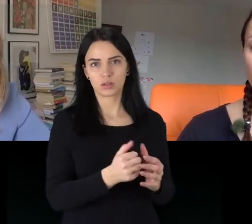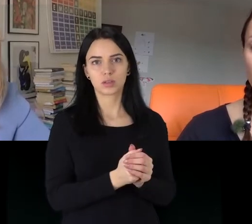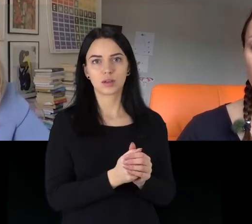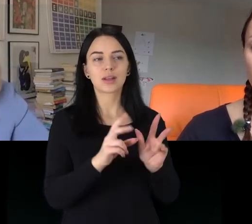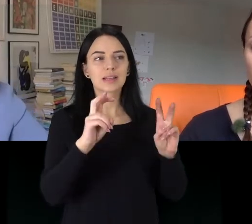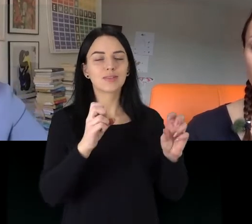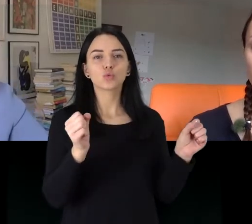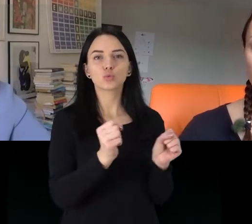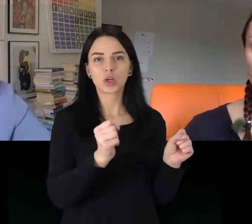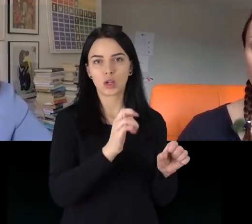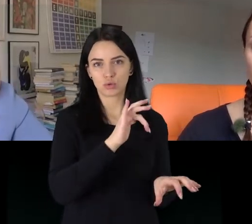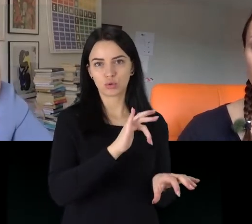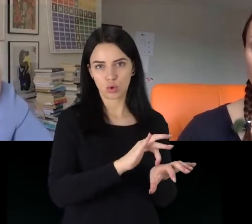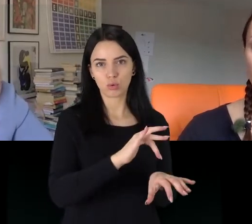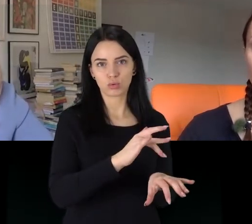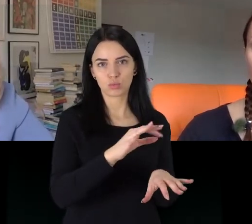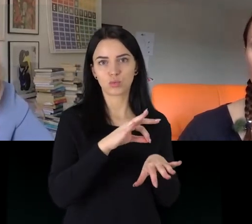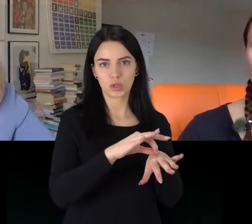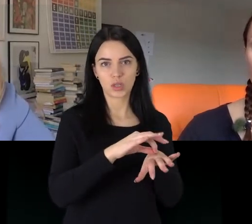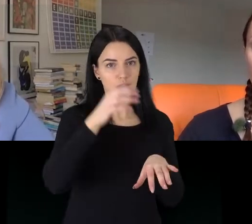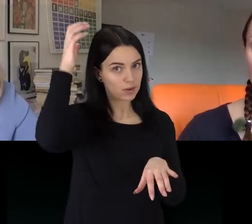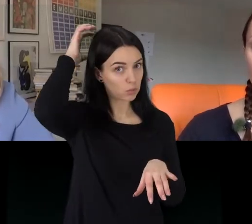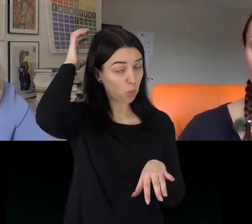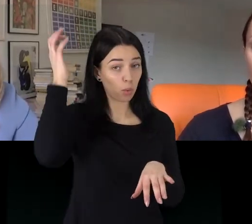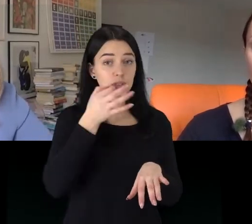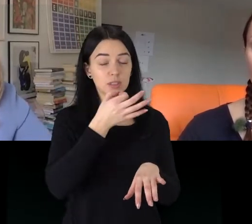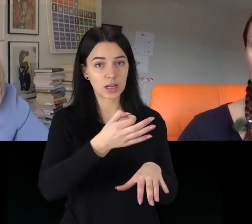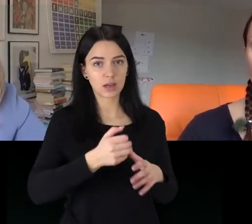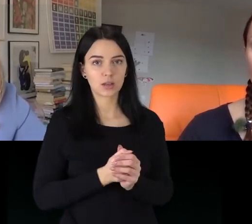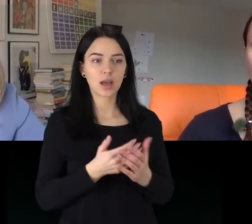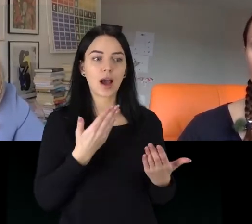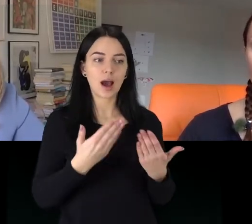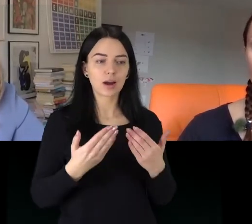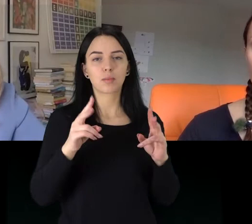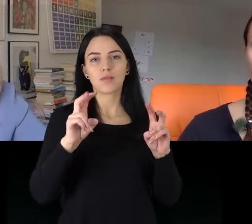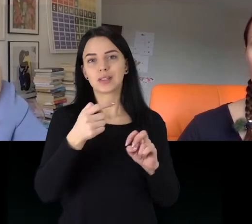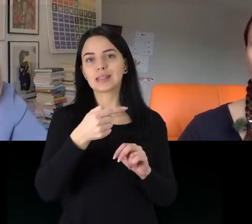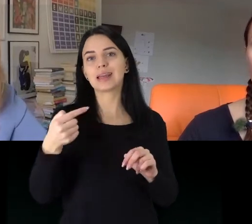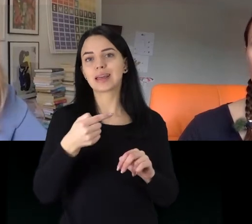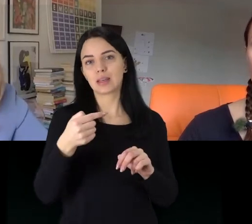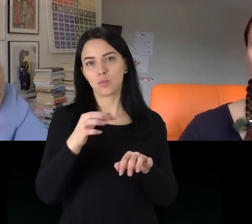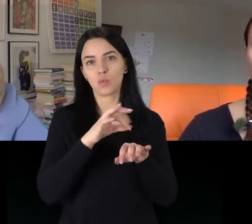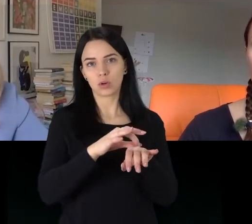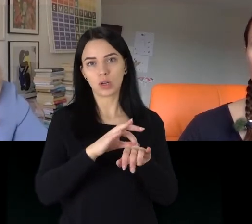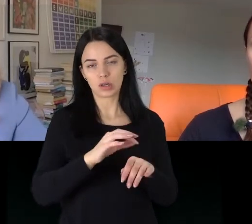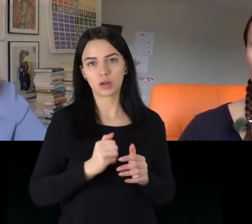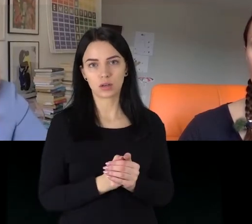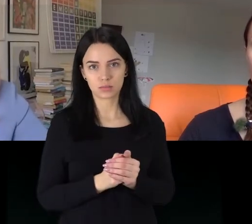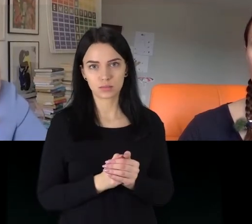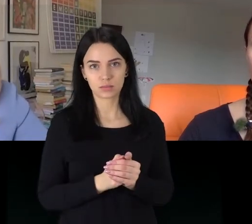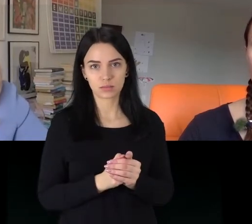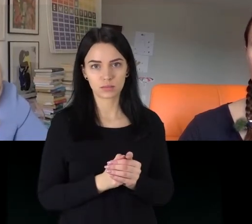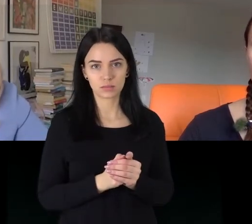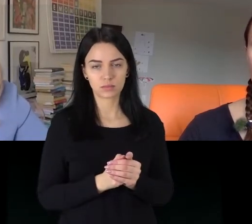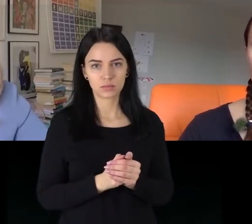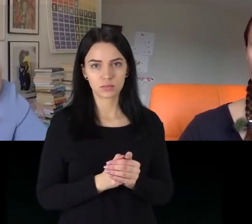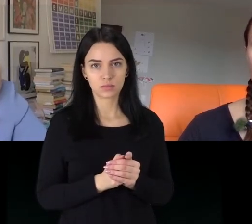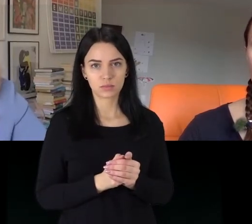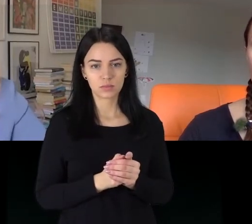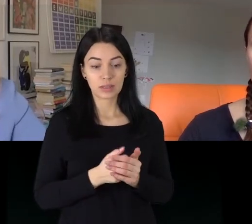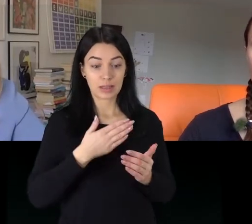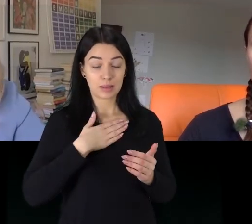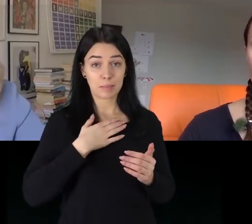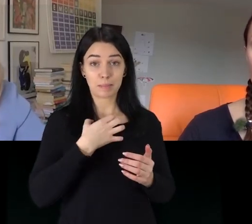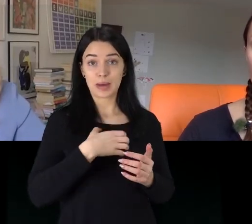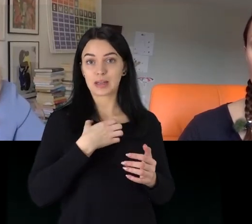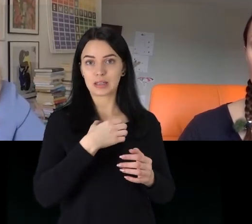lyga, kaip pasakė popiežius, ar ne, arba tai yra neigimo lyga. Neigimo. Ir kaip mes vadinam pagrindinį savo darbą,